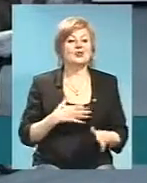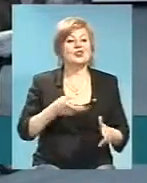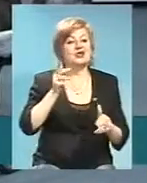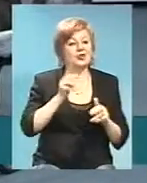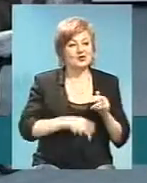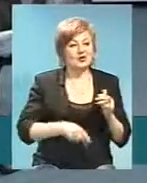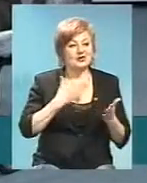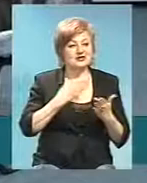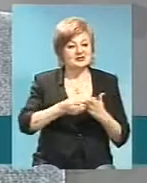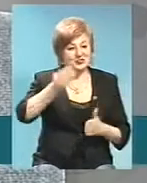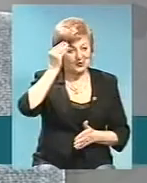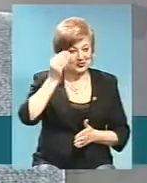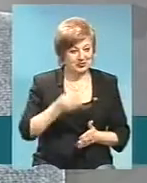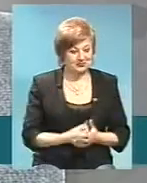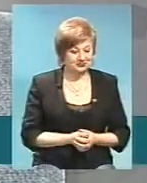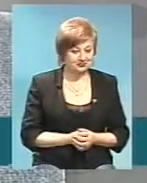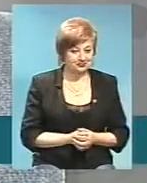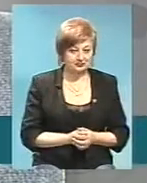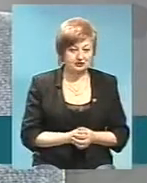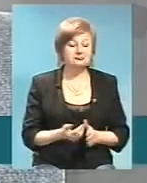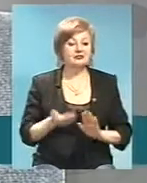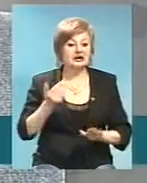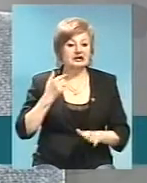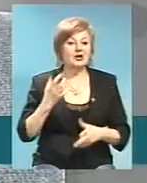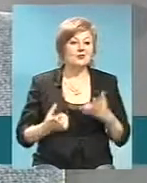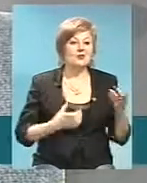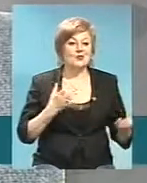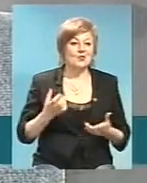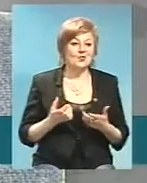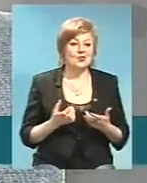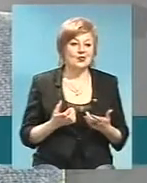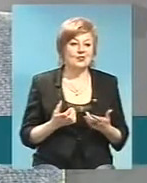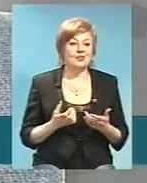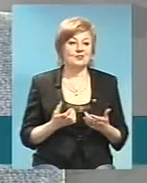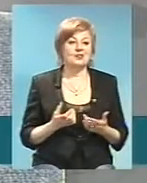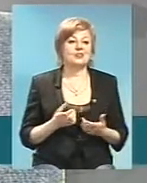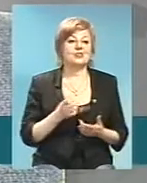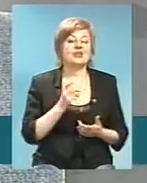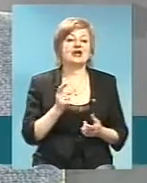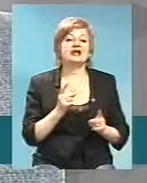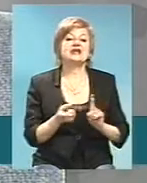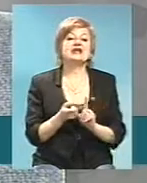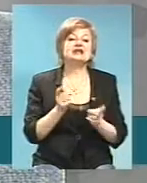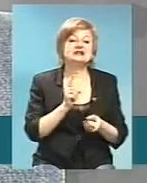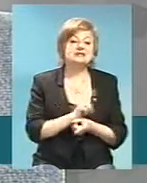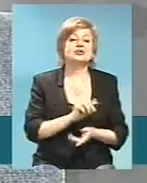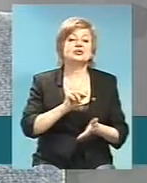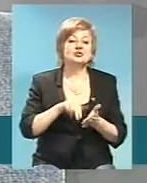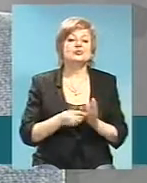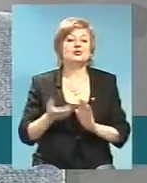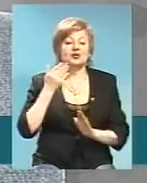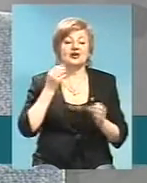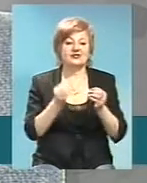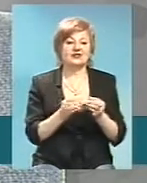свою думку. Час, і заздалегідь подбати про наявність цієї... Ми ж кажемо цієї... про зміни, які відбулись. І... А ці всі довідки, вони були раніше,